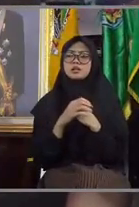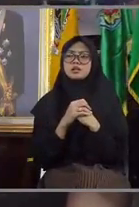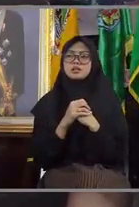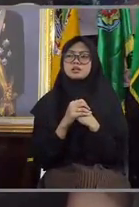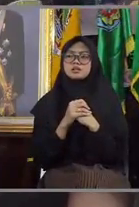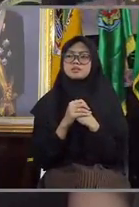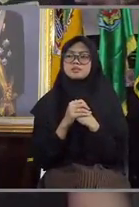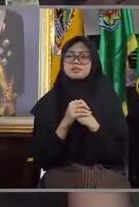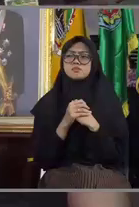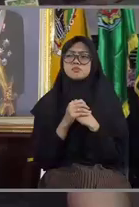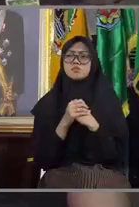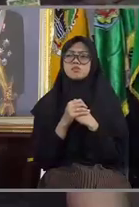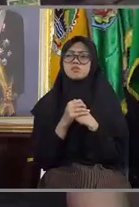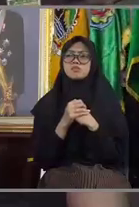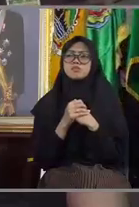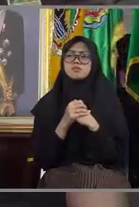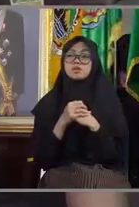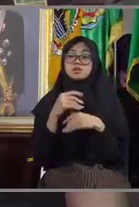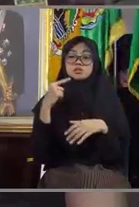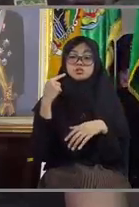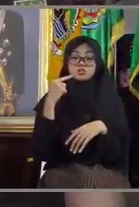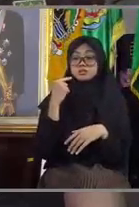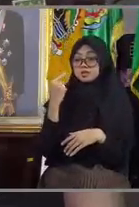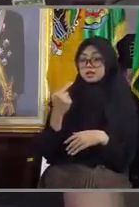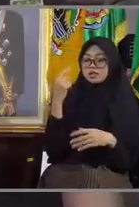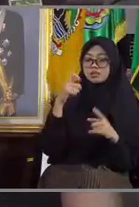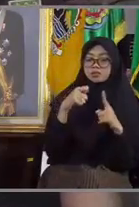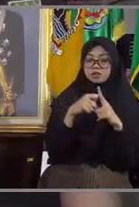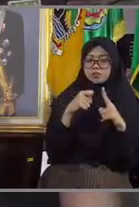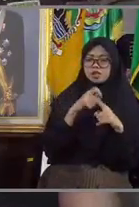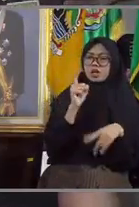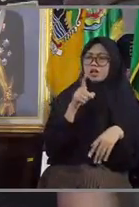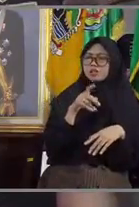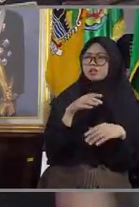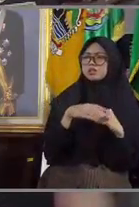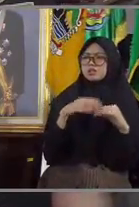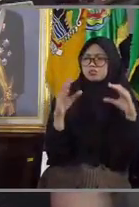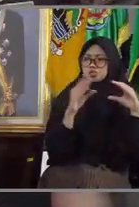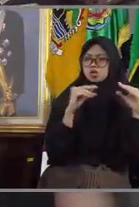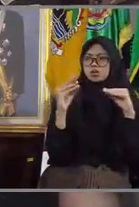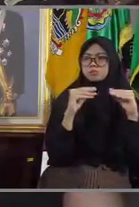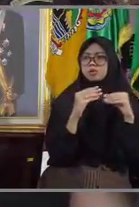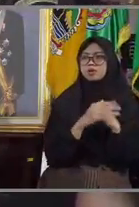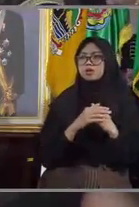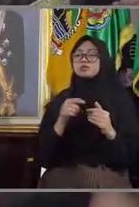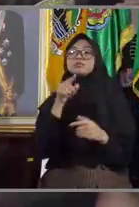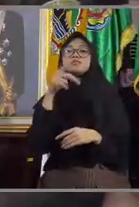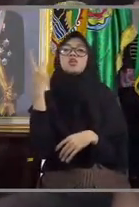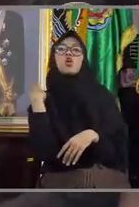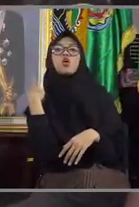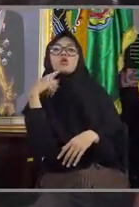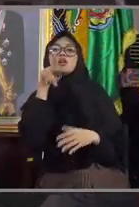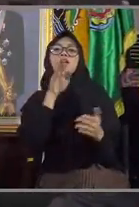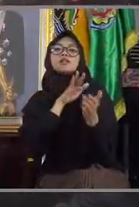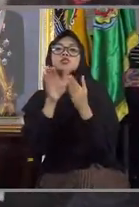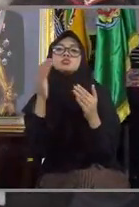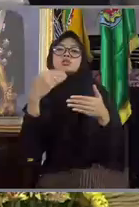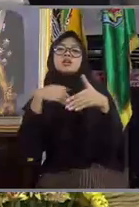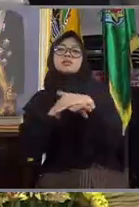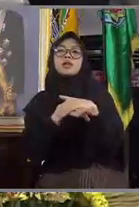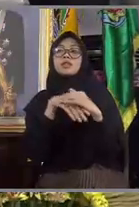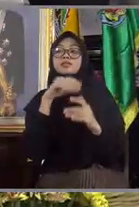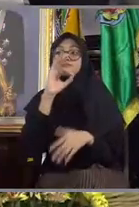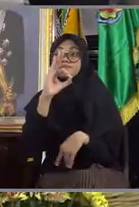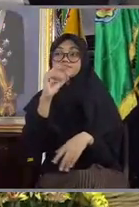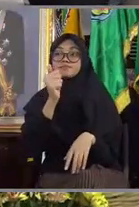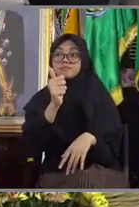sebagainya. Oke. Okay. Ya. Di setiap kecamatan ada? Ada, tiap Bu, desa, Pak. Langsung join ya, Bu ya? Siap, Bapak. Siap ya? Siap. Beres